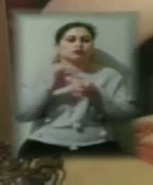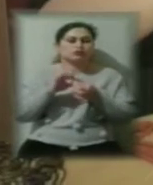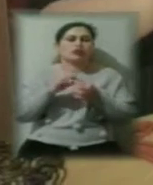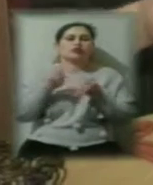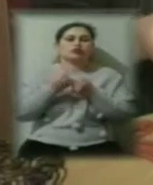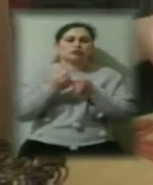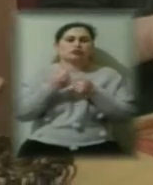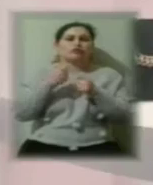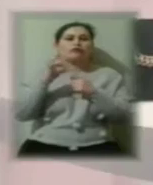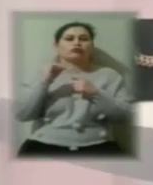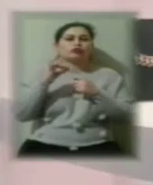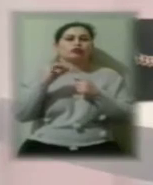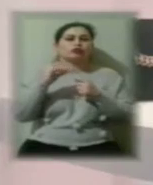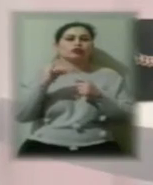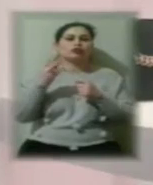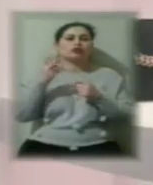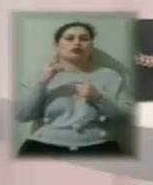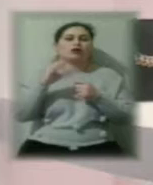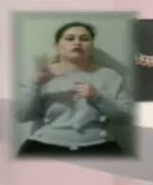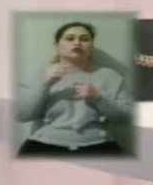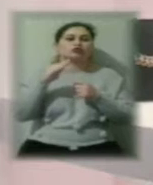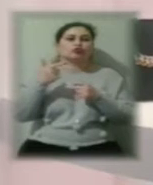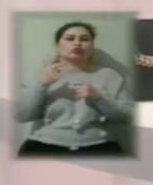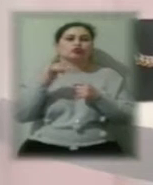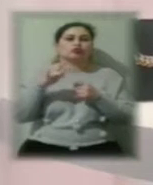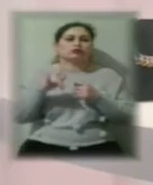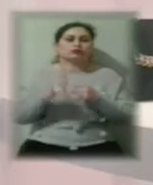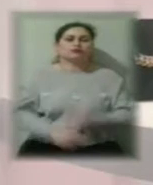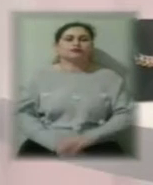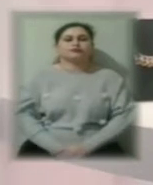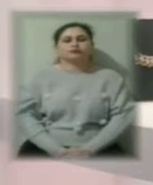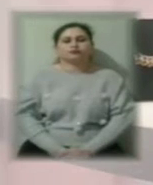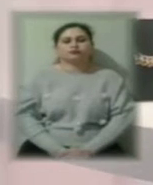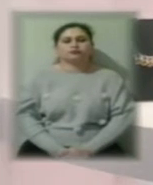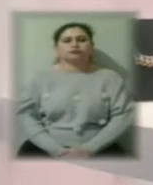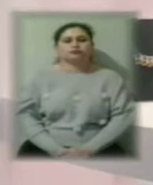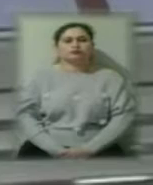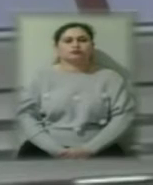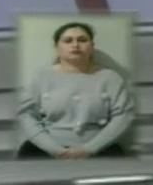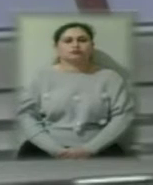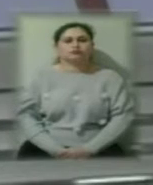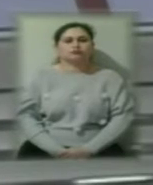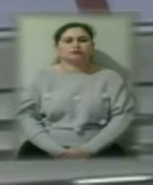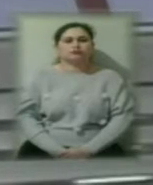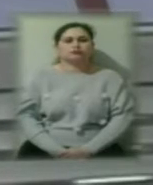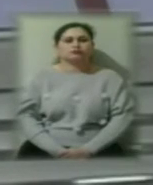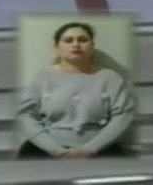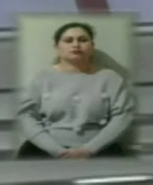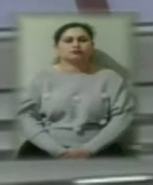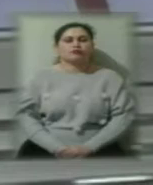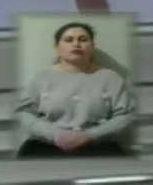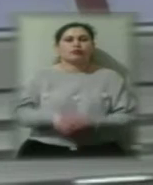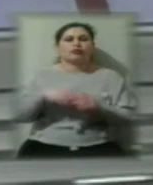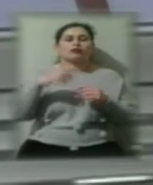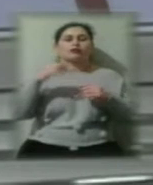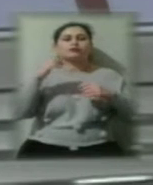усіх джгутах. Аліна Лисенко, Володимир Чепиного. Новини на Суспільному. Херсон. На Хеловін